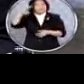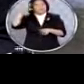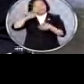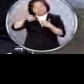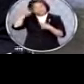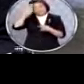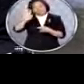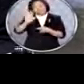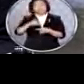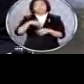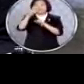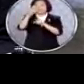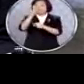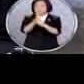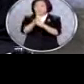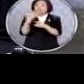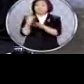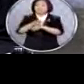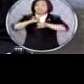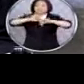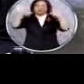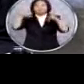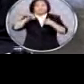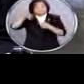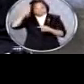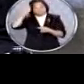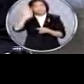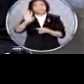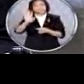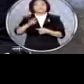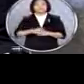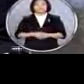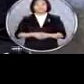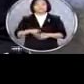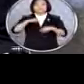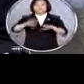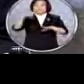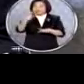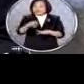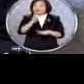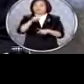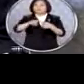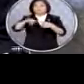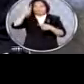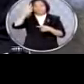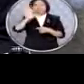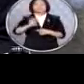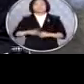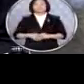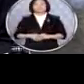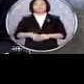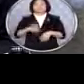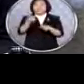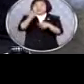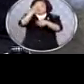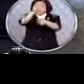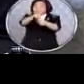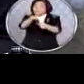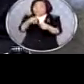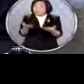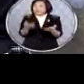我在10月中的时候已经向社会道歉了，我愿意这个时候呢再表达一次我的歉意。但是这些目标我